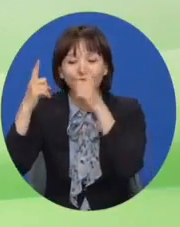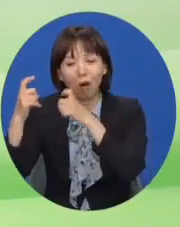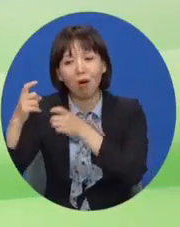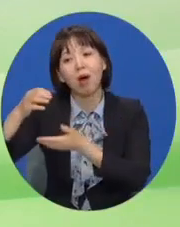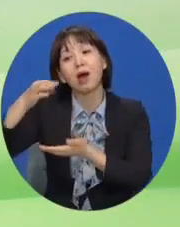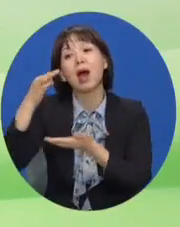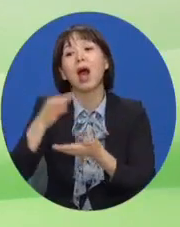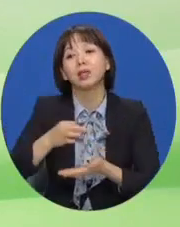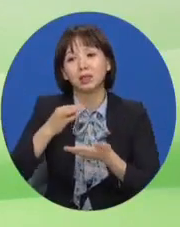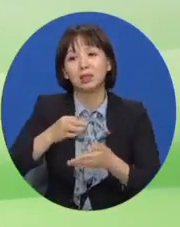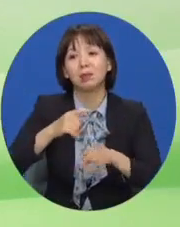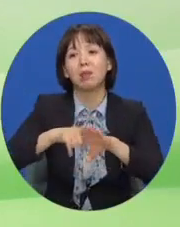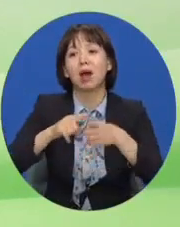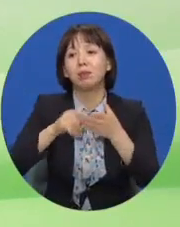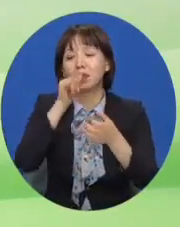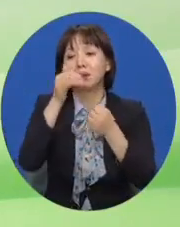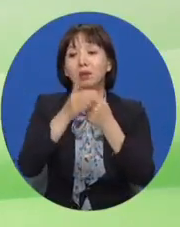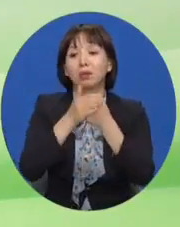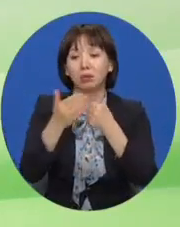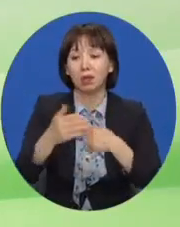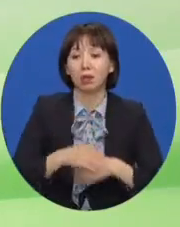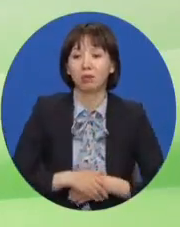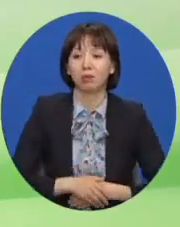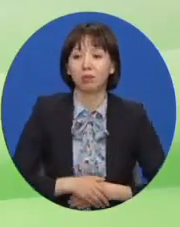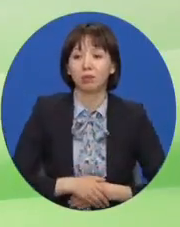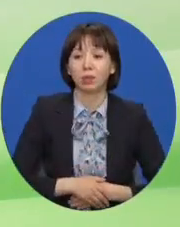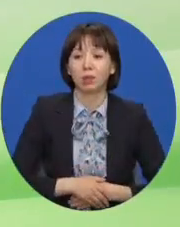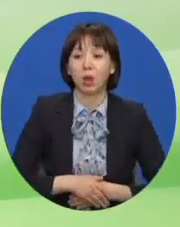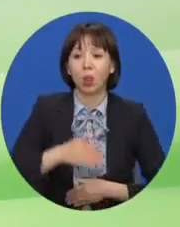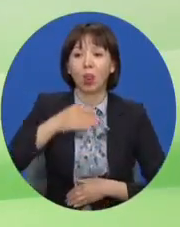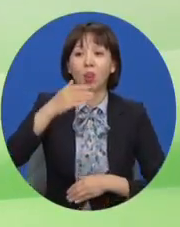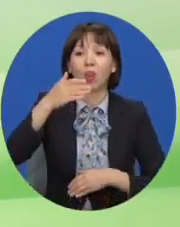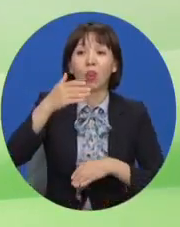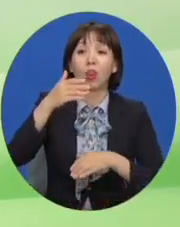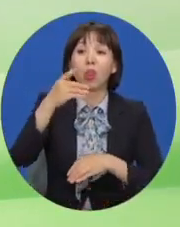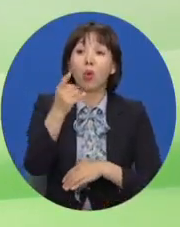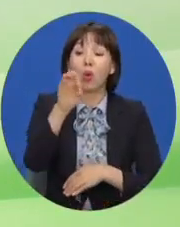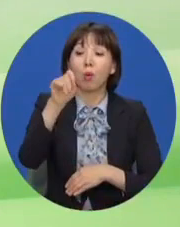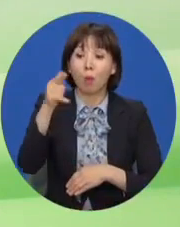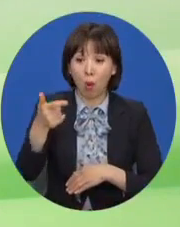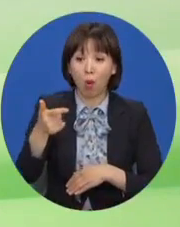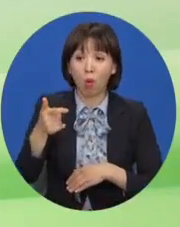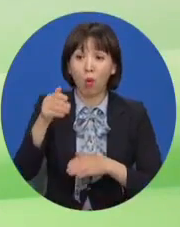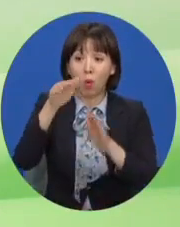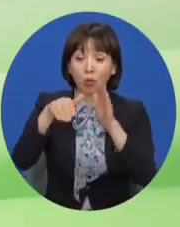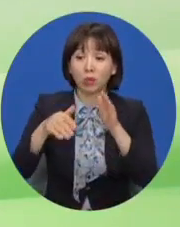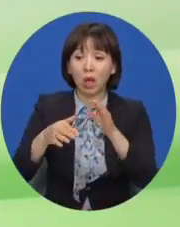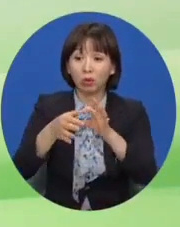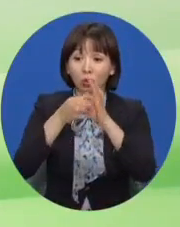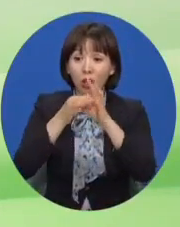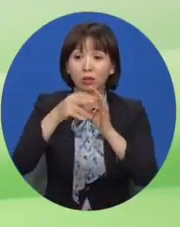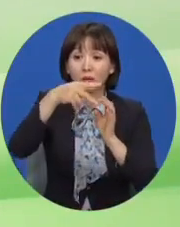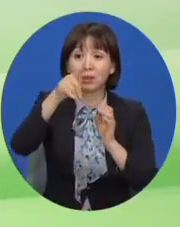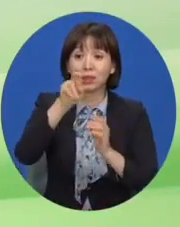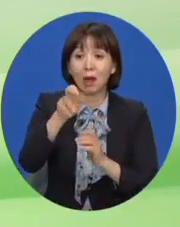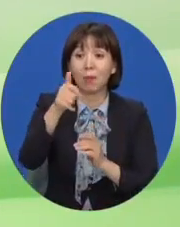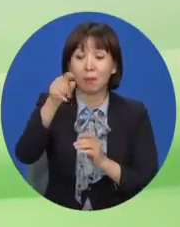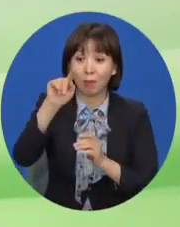가치가 있고 그 마음이 있기 때문입니다. 토목공사를 통해서 사만의 초록길을 만들어가지고 관광이